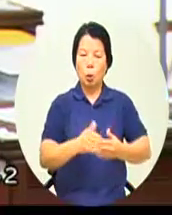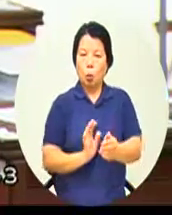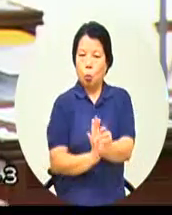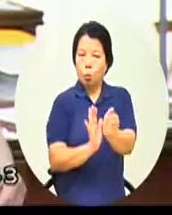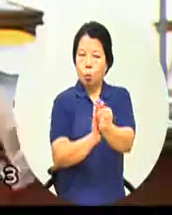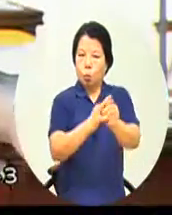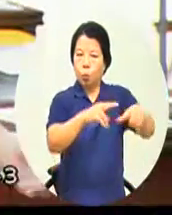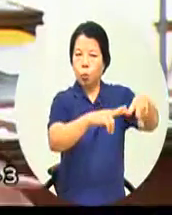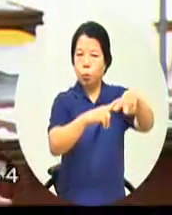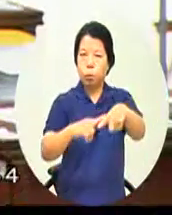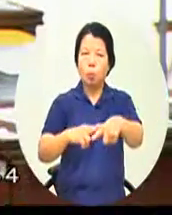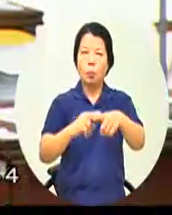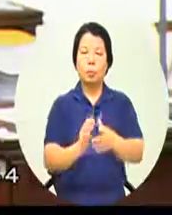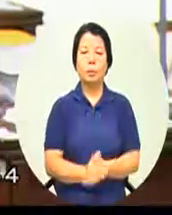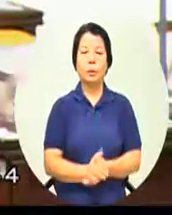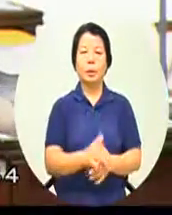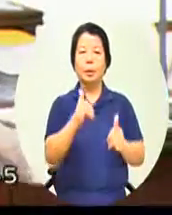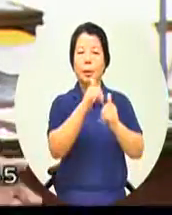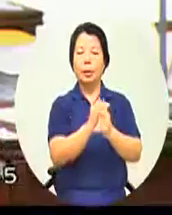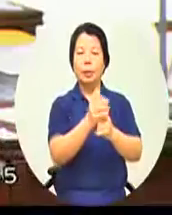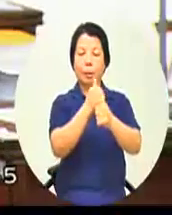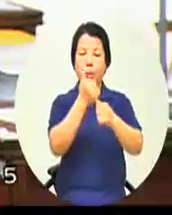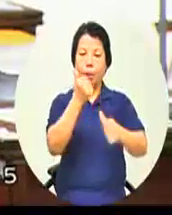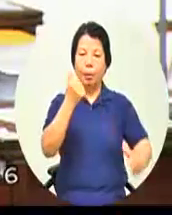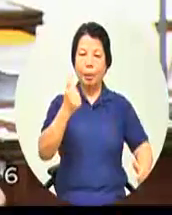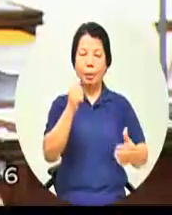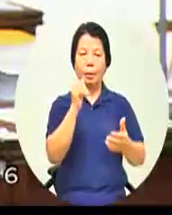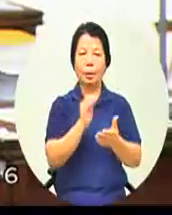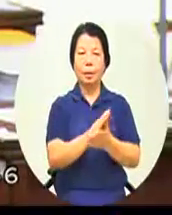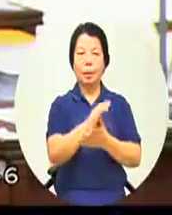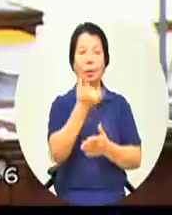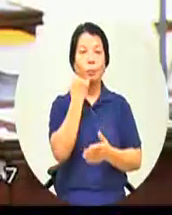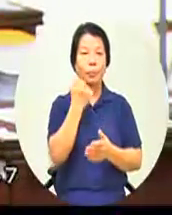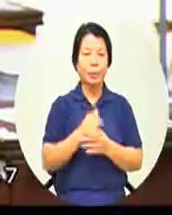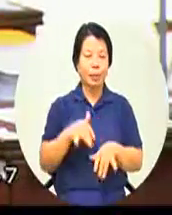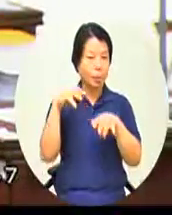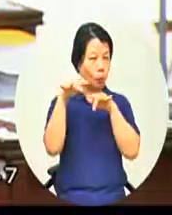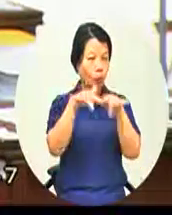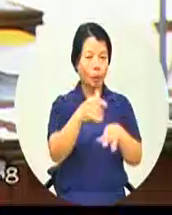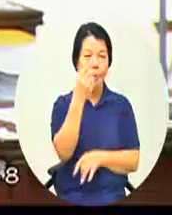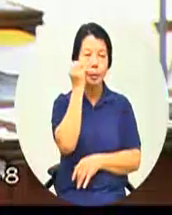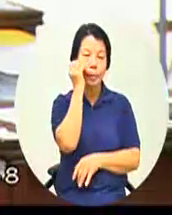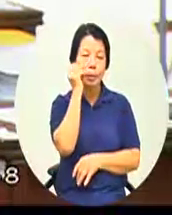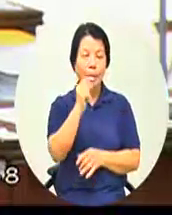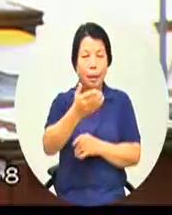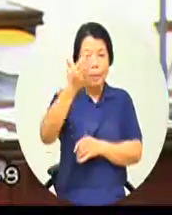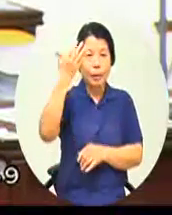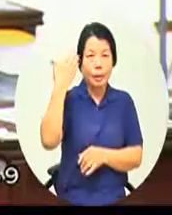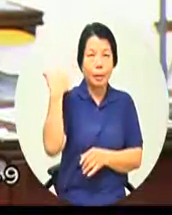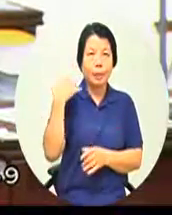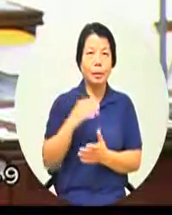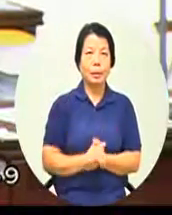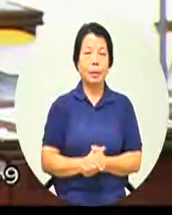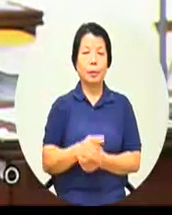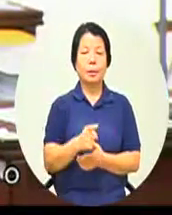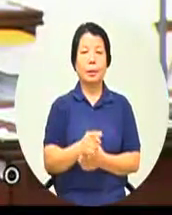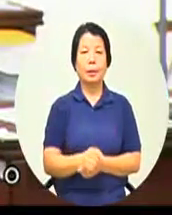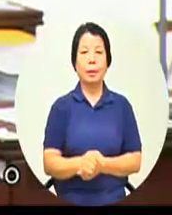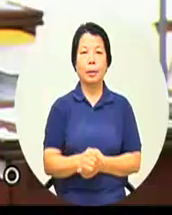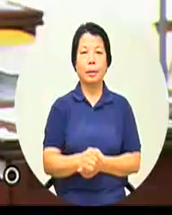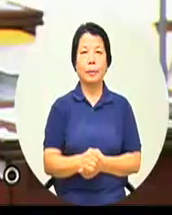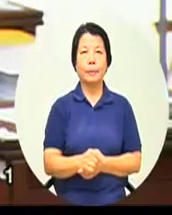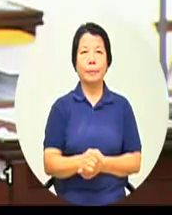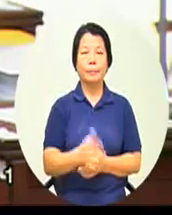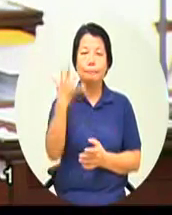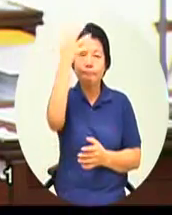这个咱的下一代咧，对不对？甚至古古董董拢会当看到咱以前的哦，咱的先人在那种背景面啊，哈，伫